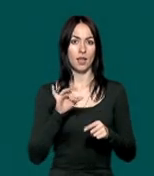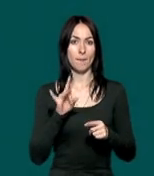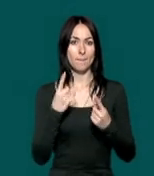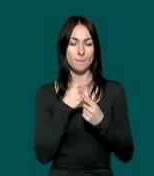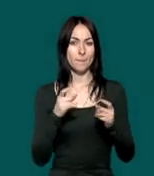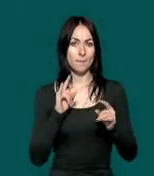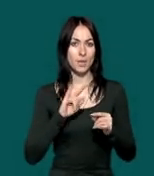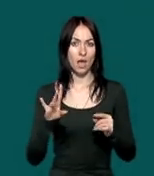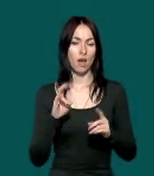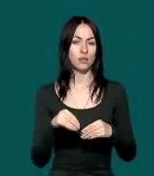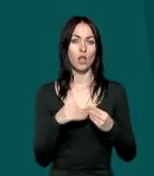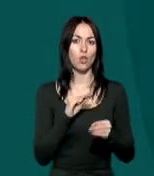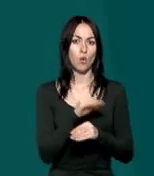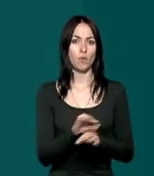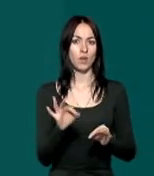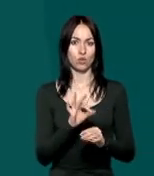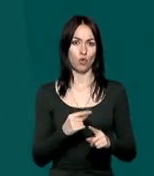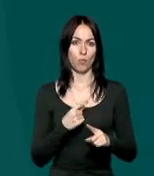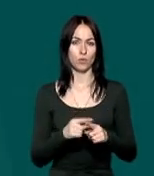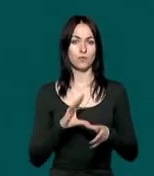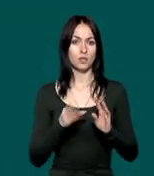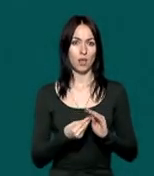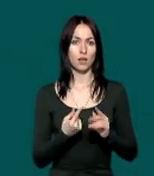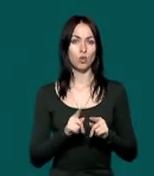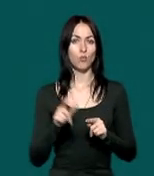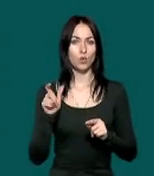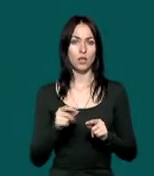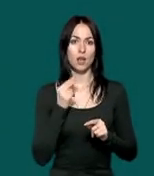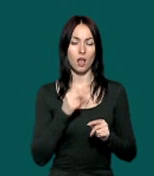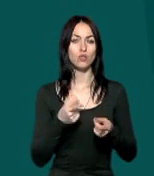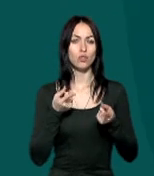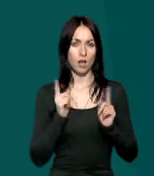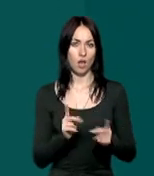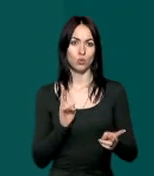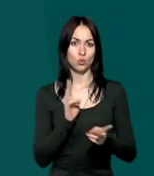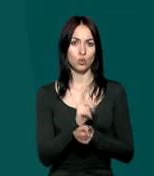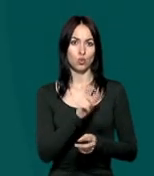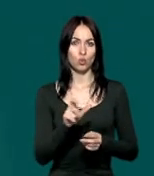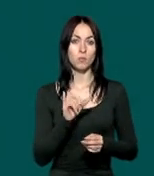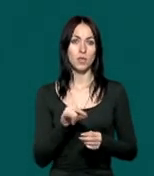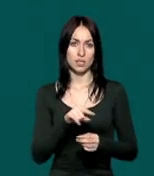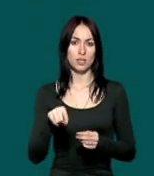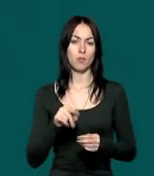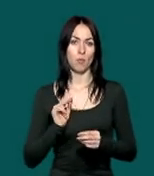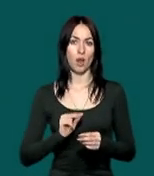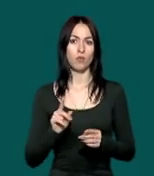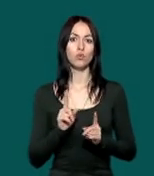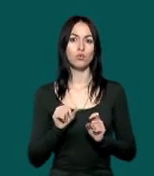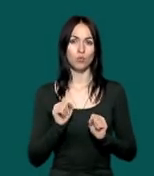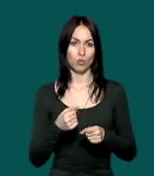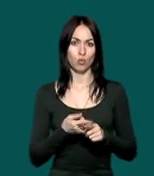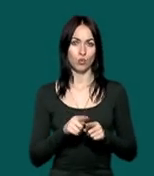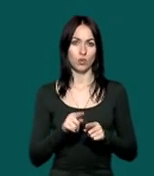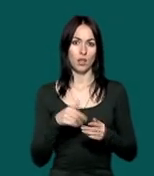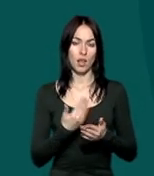додає нічого позитивного взагалі. Їй краще реально зустрічатися з людьми і з ними працювати. Ну, ось в чому тут буде для